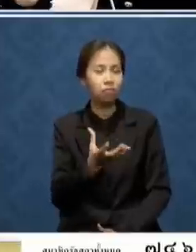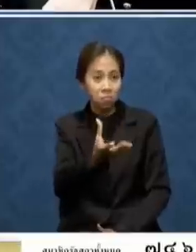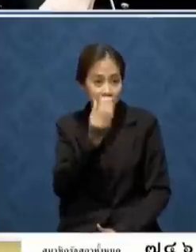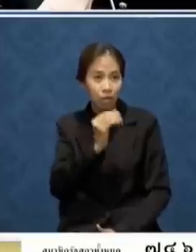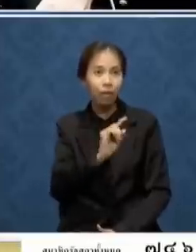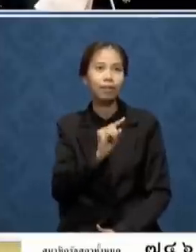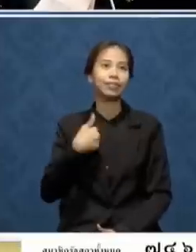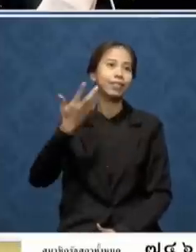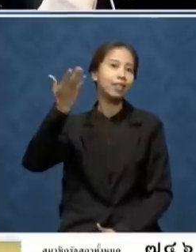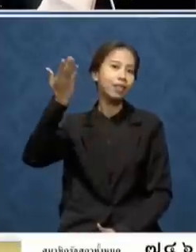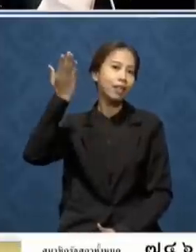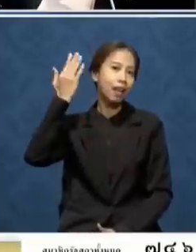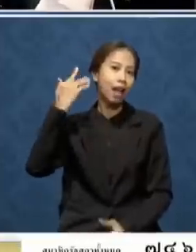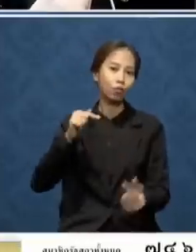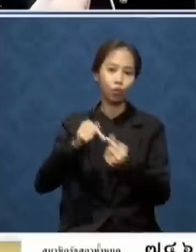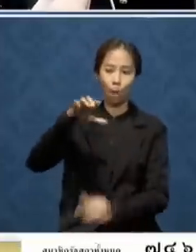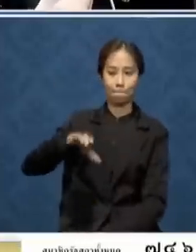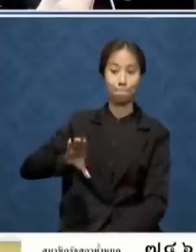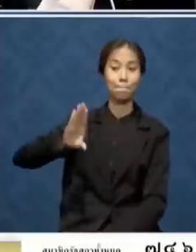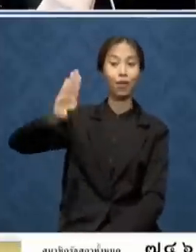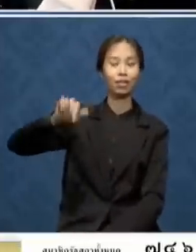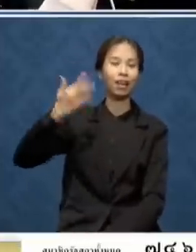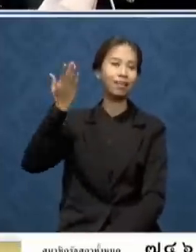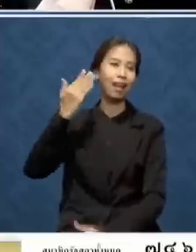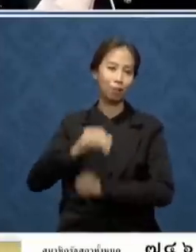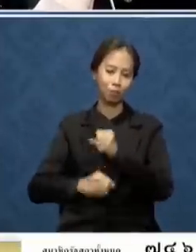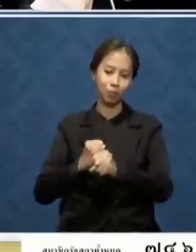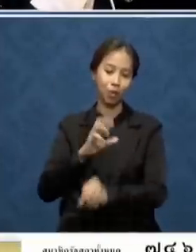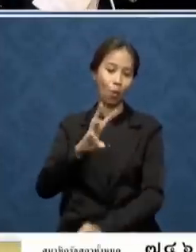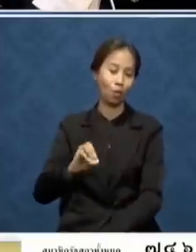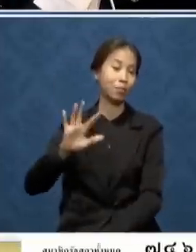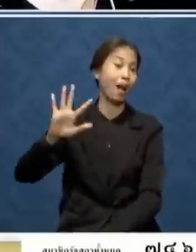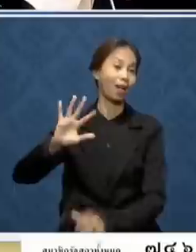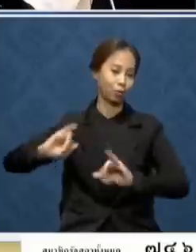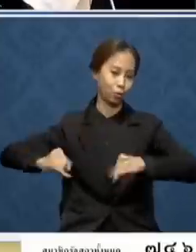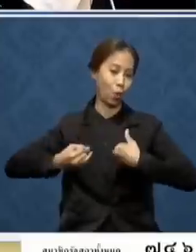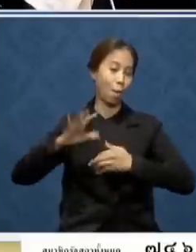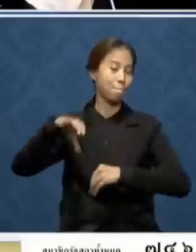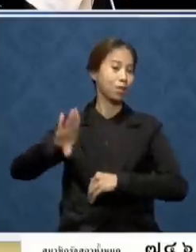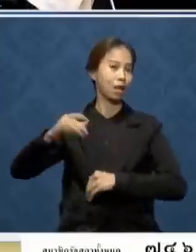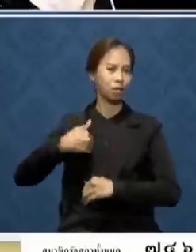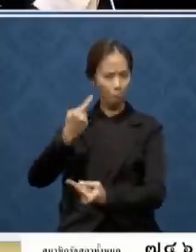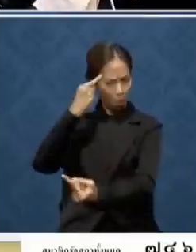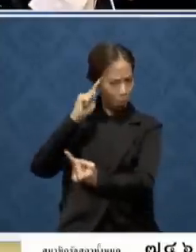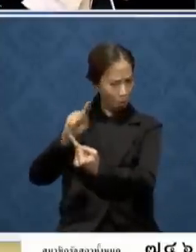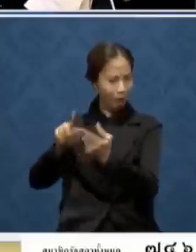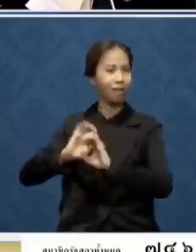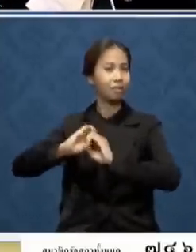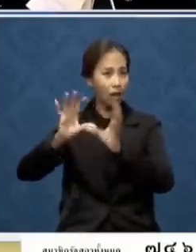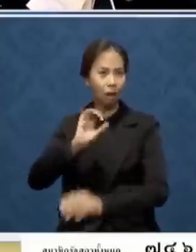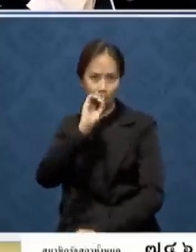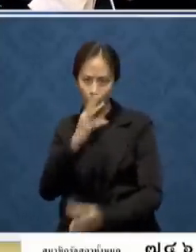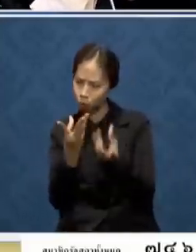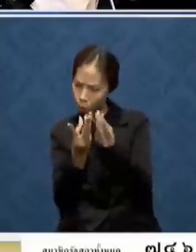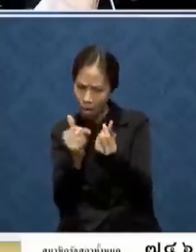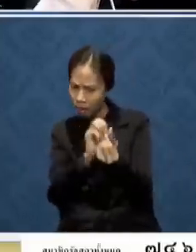ตอนที่ท่านแถลงตอนที่เป็น CEOของบริษัทแสนสิริในปี 2565ค่ะเห็นมั้ยคะมีเป้าหมายชัดเจนมีตัวเลขชี้วัด